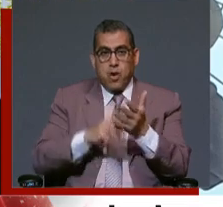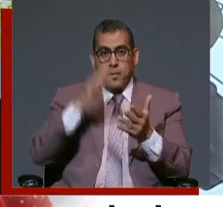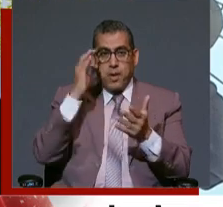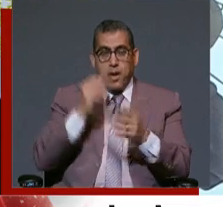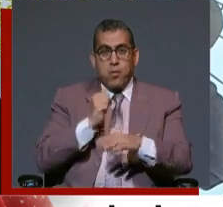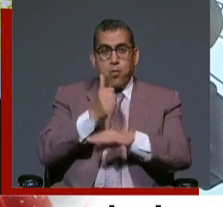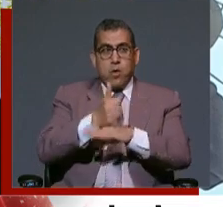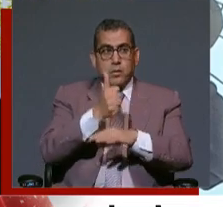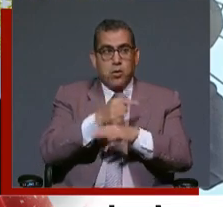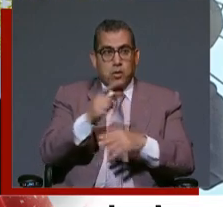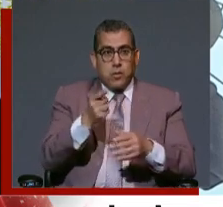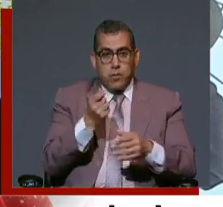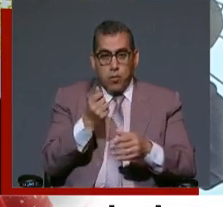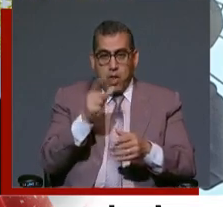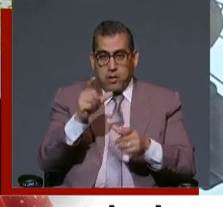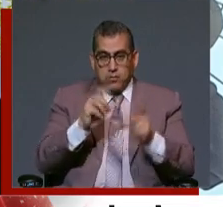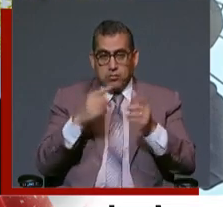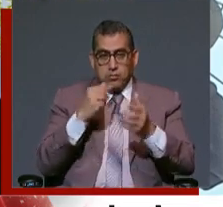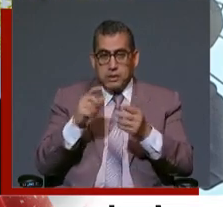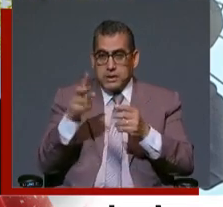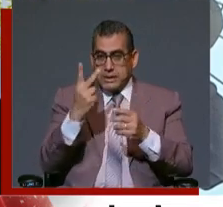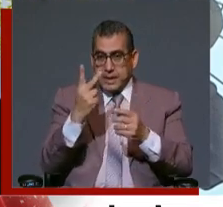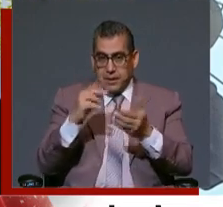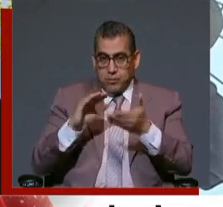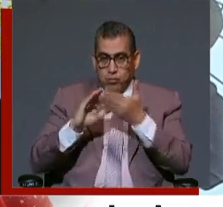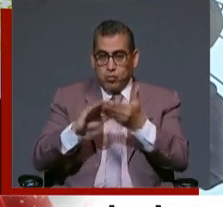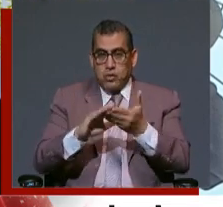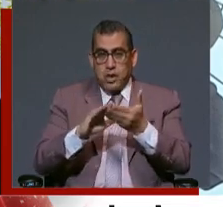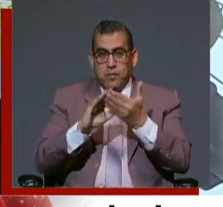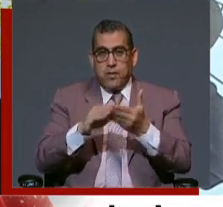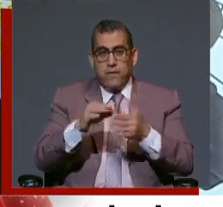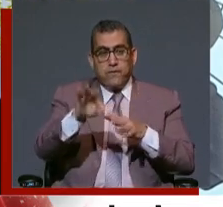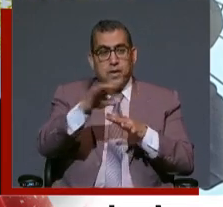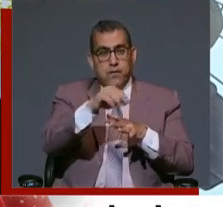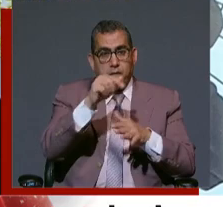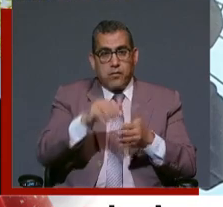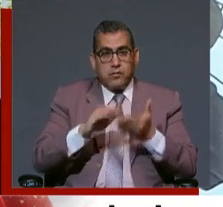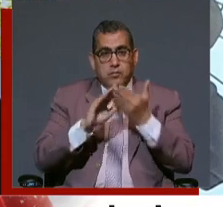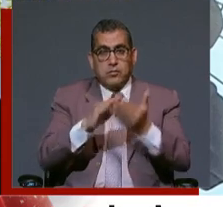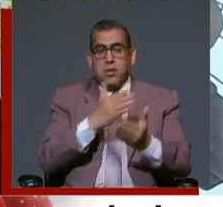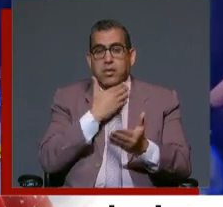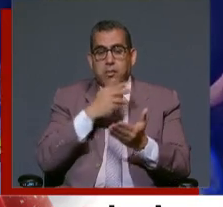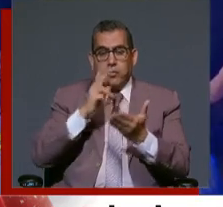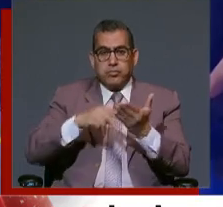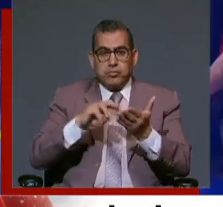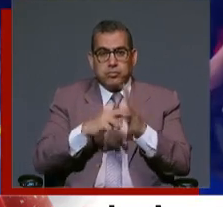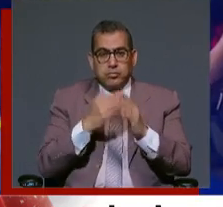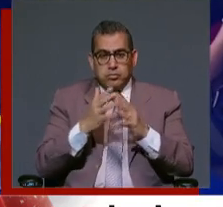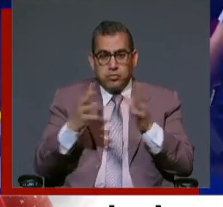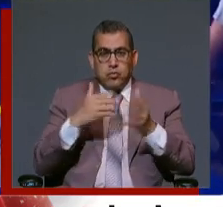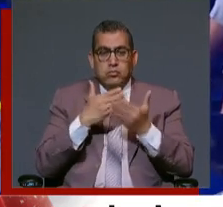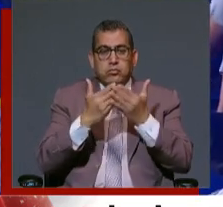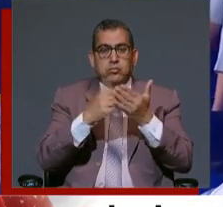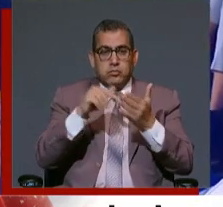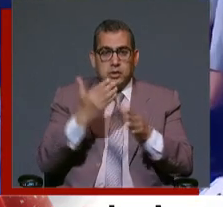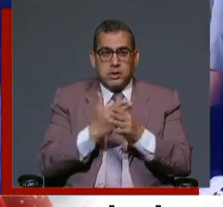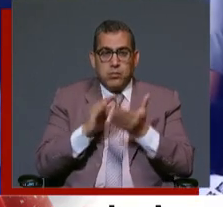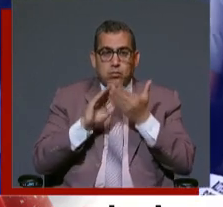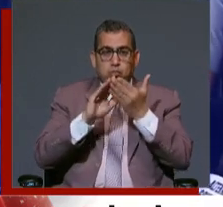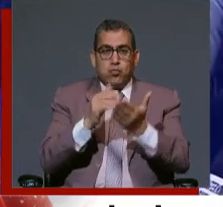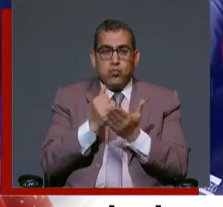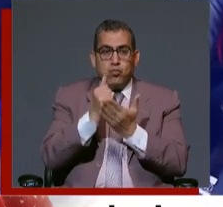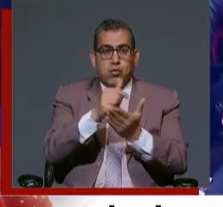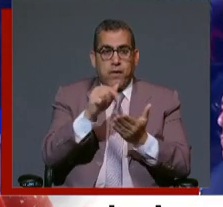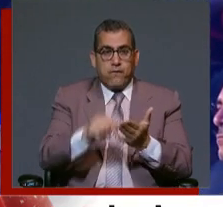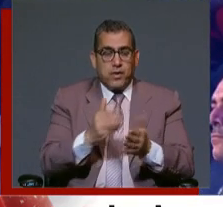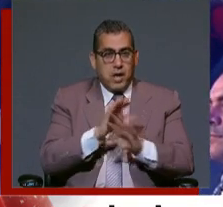المؤسسات المالية الثنائية والمتعددة الأطراف تقديم ضمانات على نطاق واسع للمساعدة في